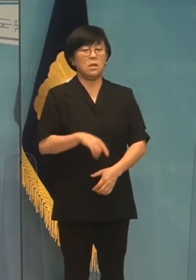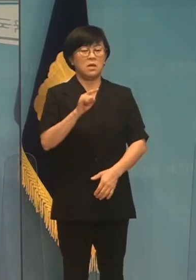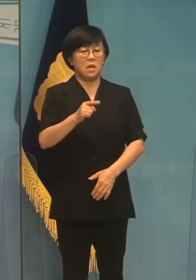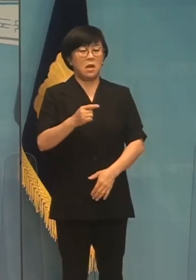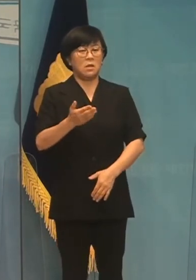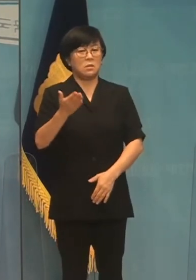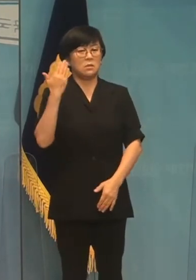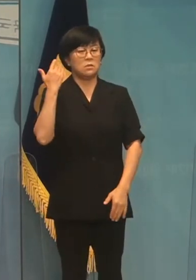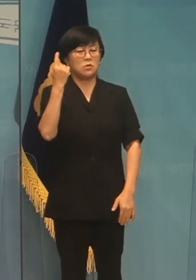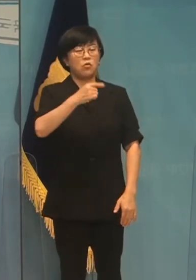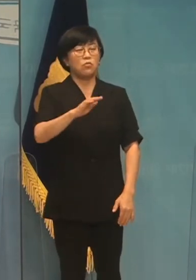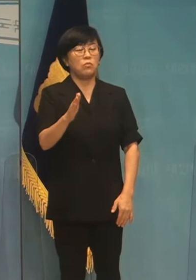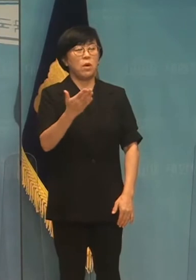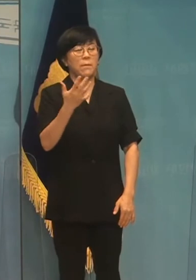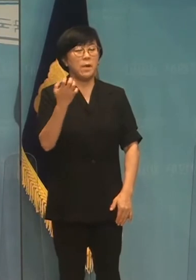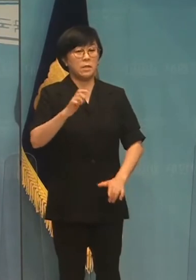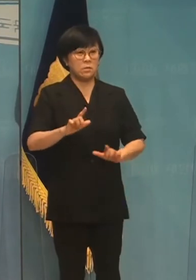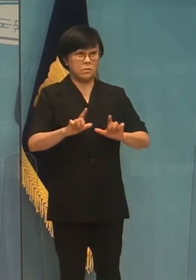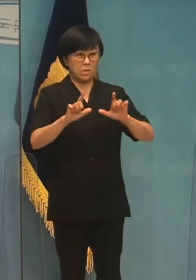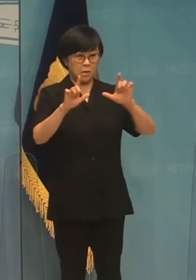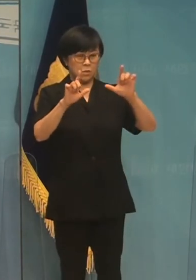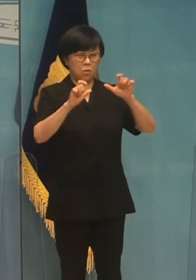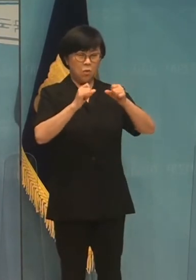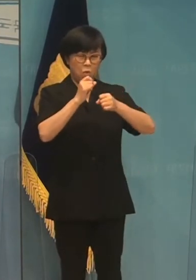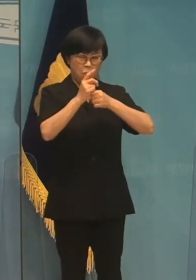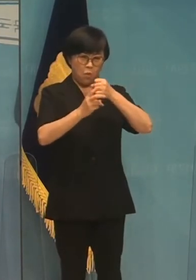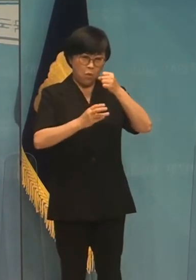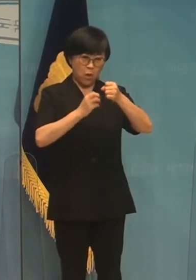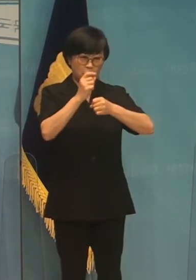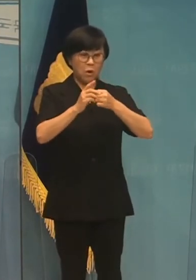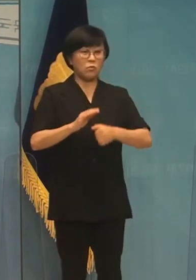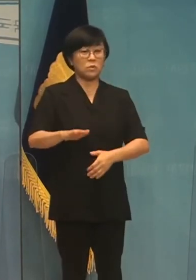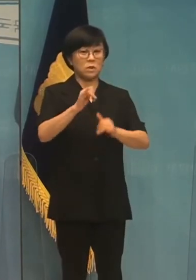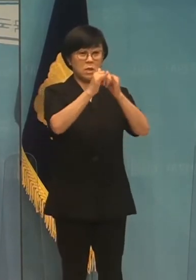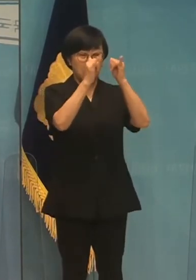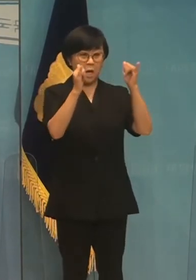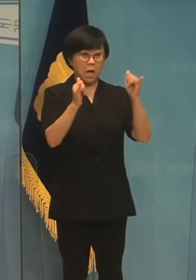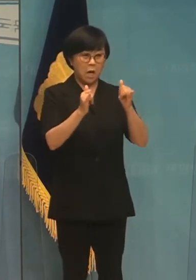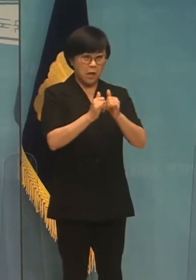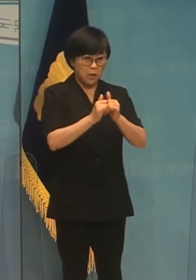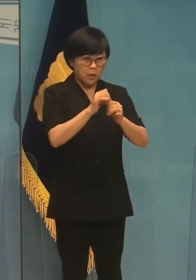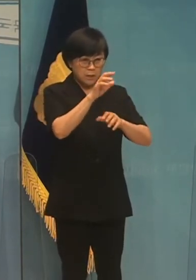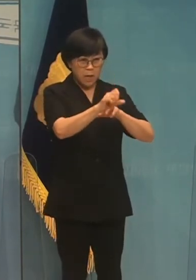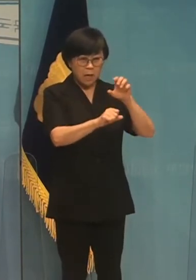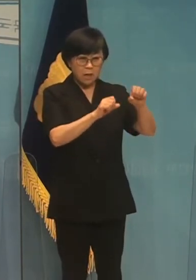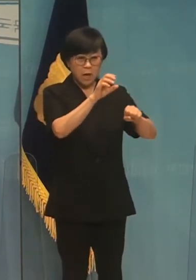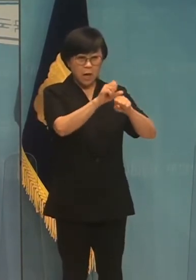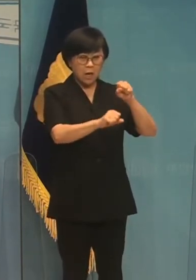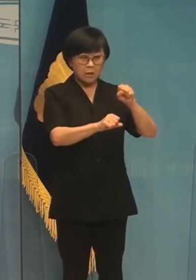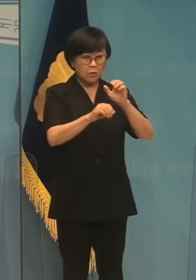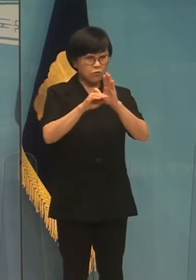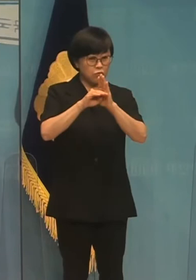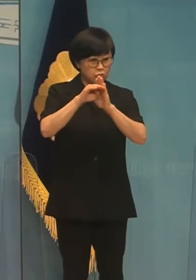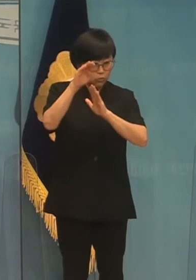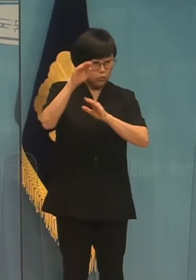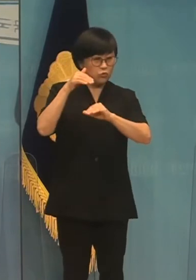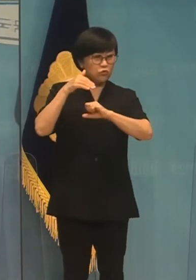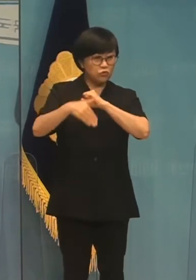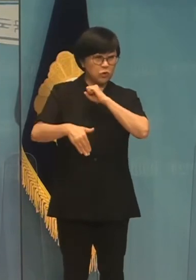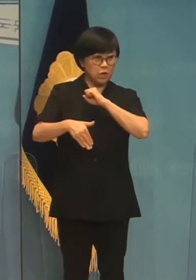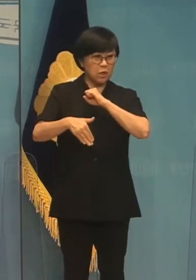지난 1980년대 이후 수십 년간 우리 사회를 잠식해온 종북